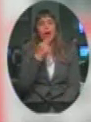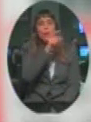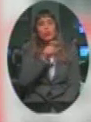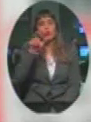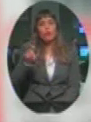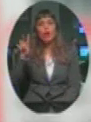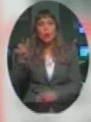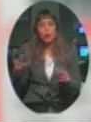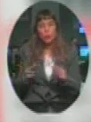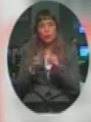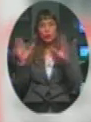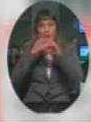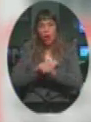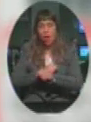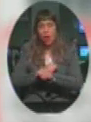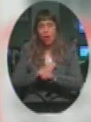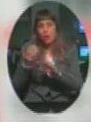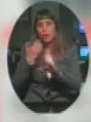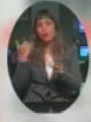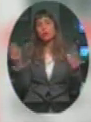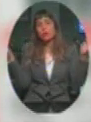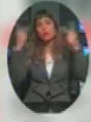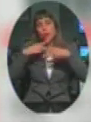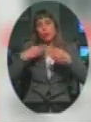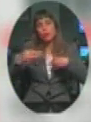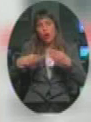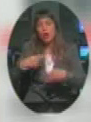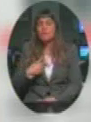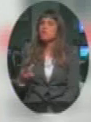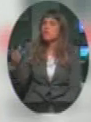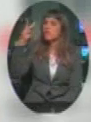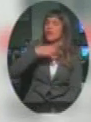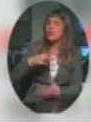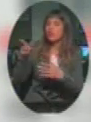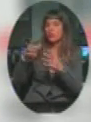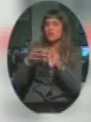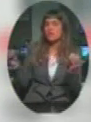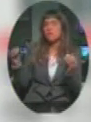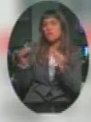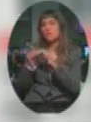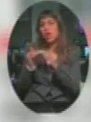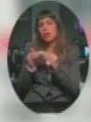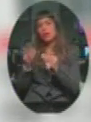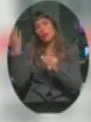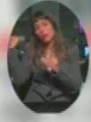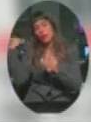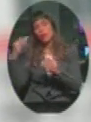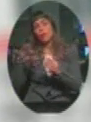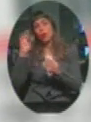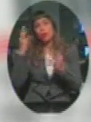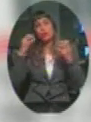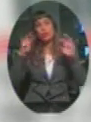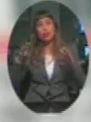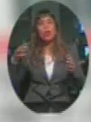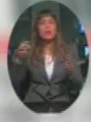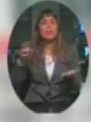באחת הפגישות הליליות ביניהם טרם סיכום הפשרה, אני מבין מה זה לאבד בית, אחרי בחירות 99 סילקו אותנו מהמעון